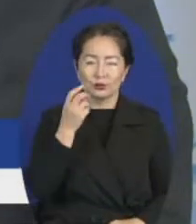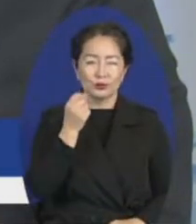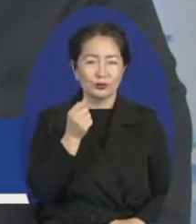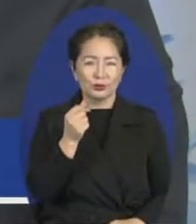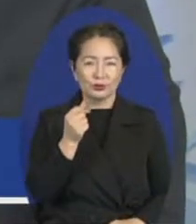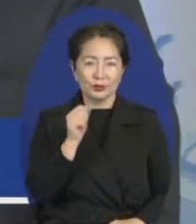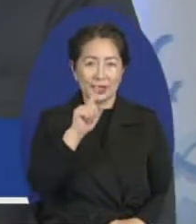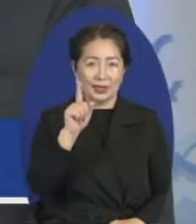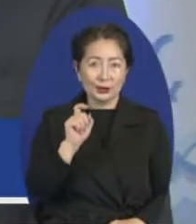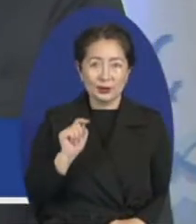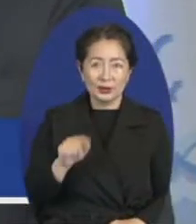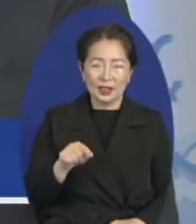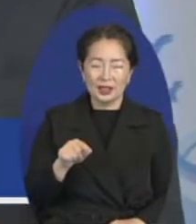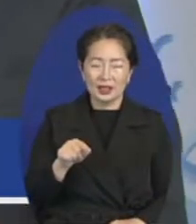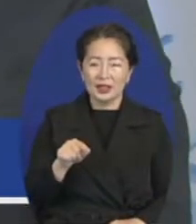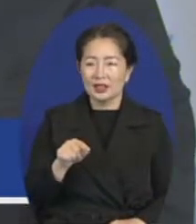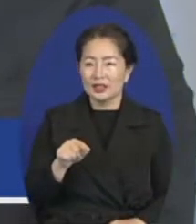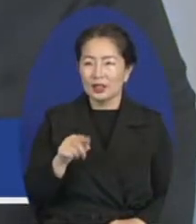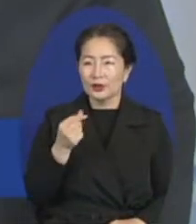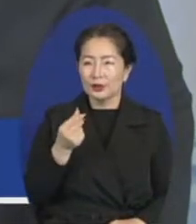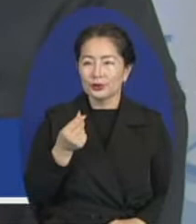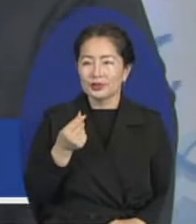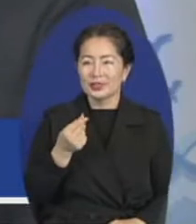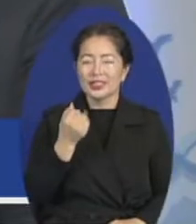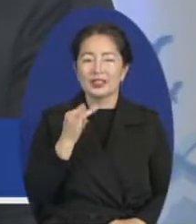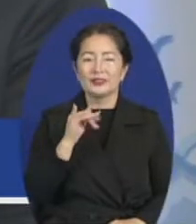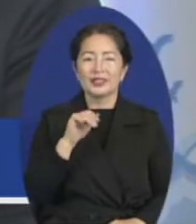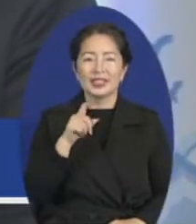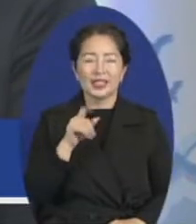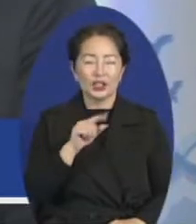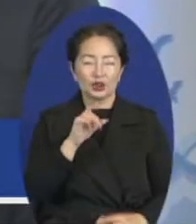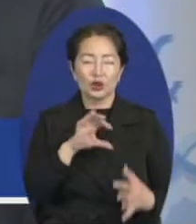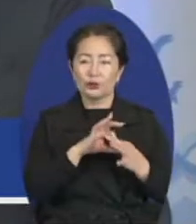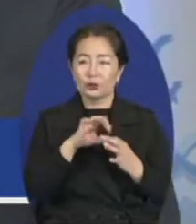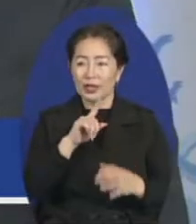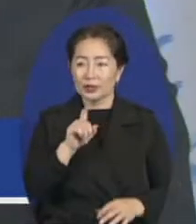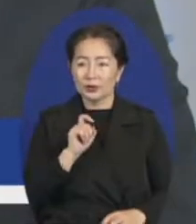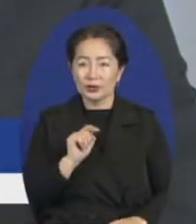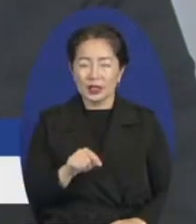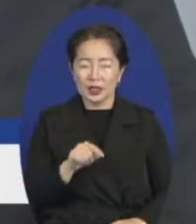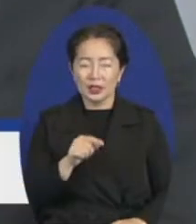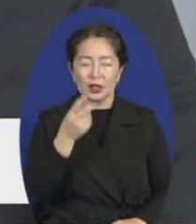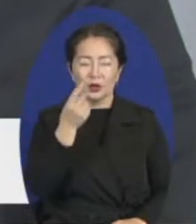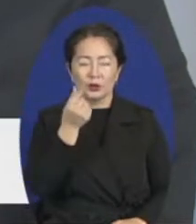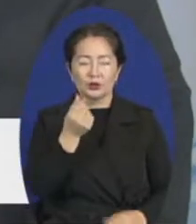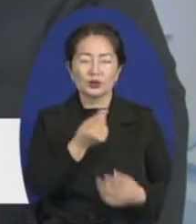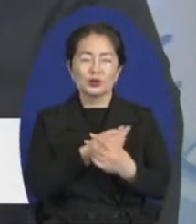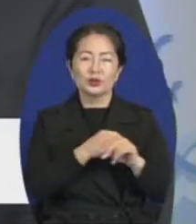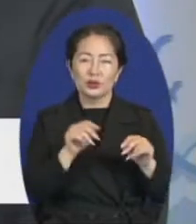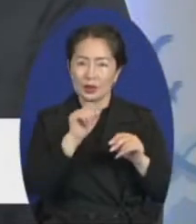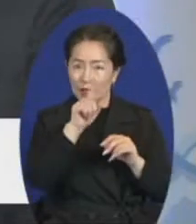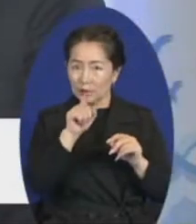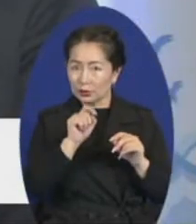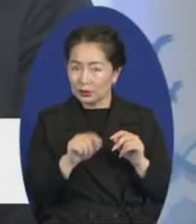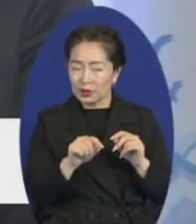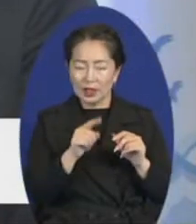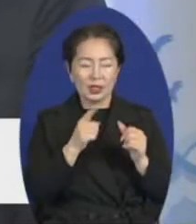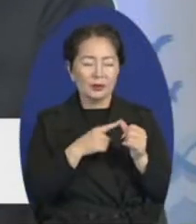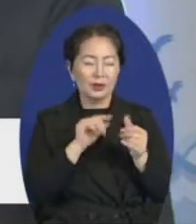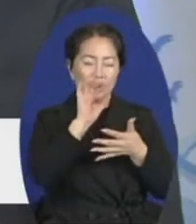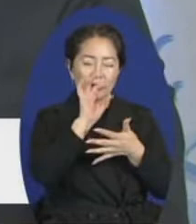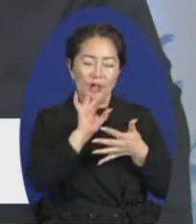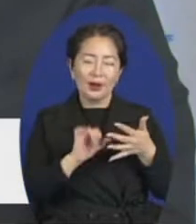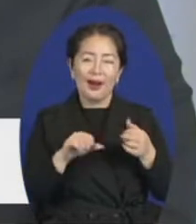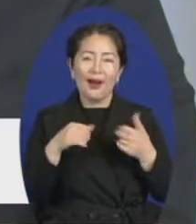тарифын индексацийн асуудал, үнийг одоо инфляцитайгаа уялах асуудал, үнийг одоо болж үгүй чөлөөлөх асуудлууд, зарим нэр